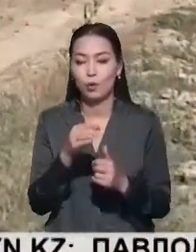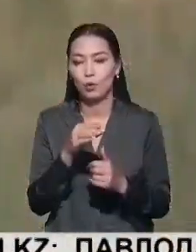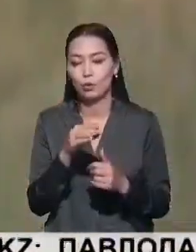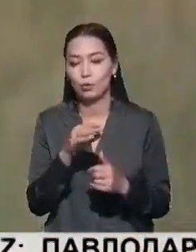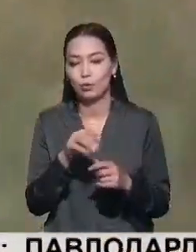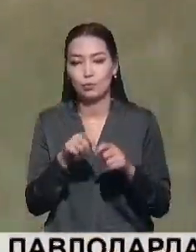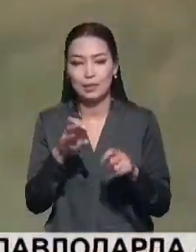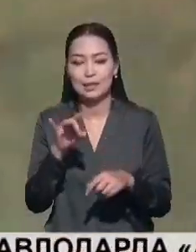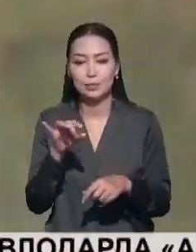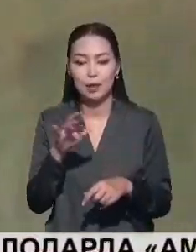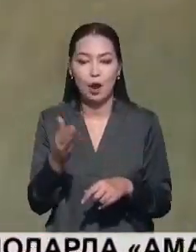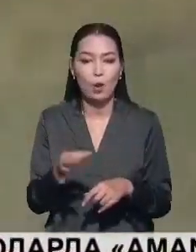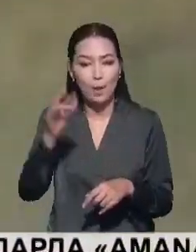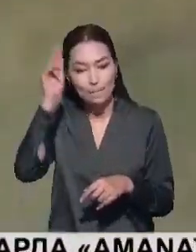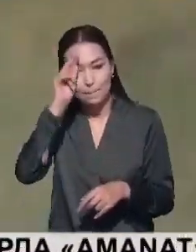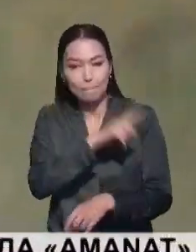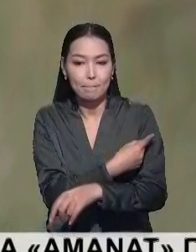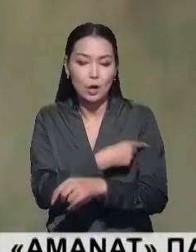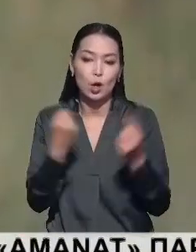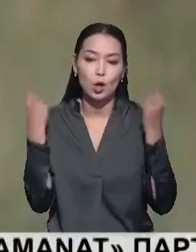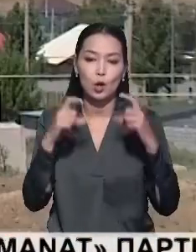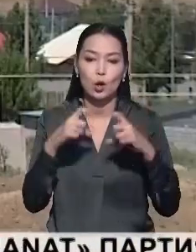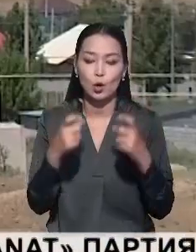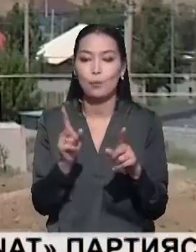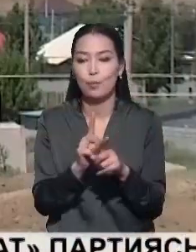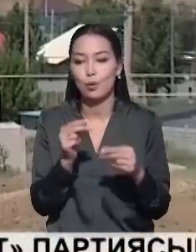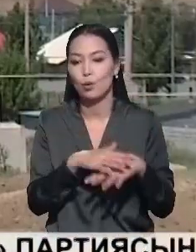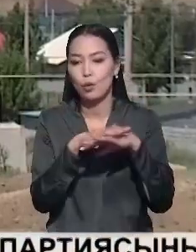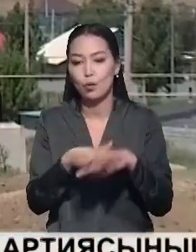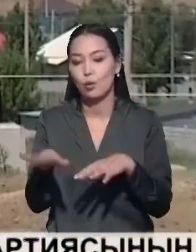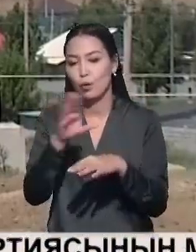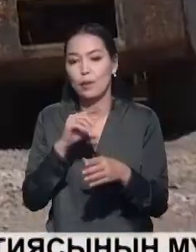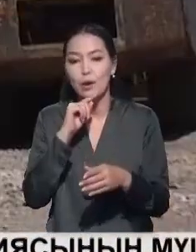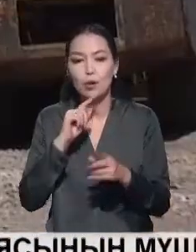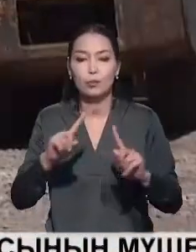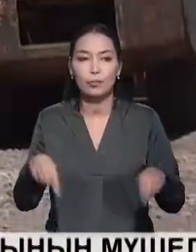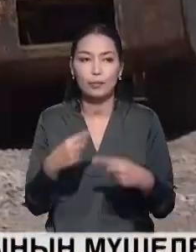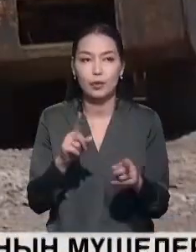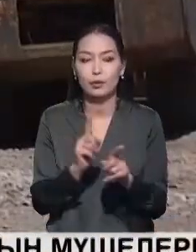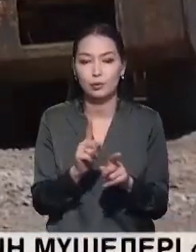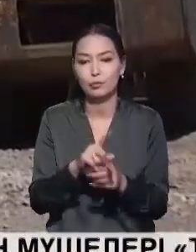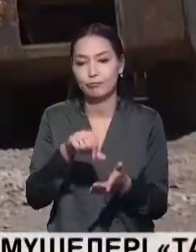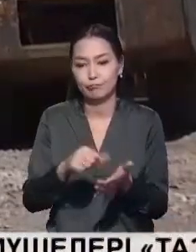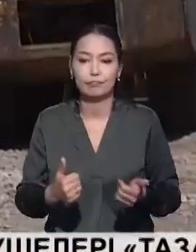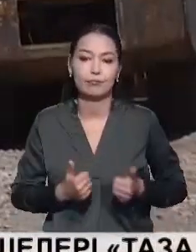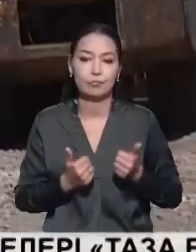Кербұлақ ауданының білім, медицина, спорт саласына қаражат құйып, өңірдің экономикалық деңгейінің көтерілуіне атсалысатынын айтады.